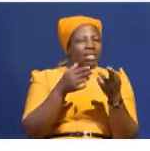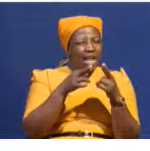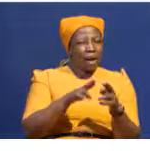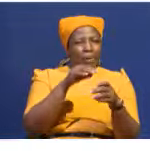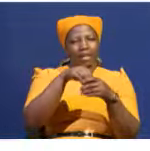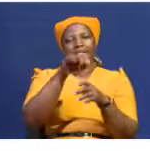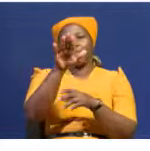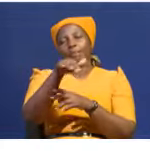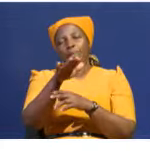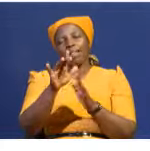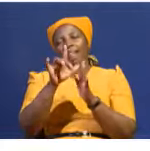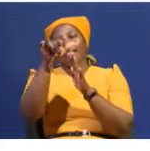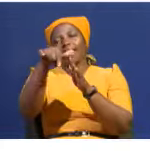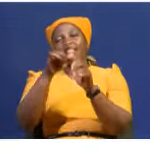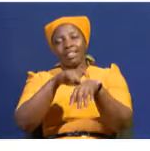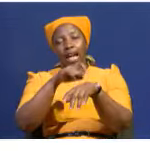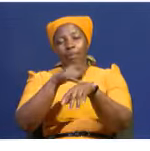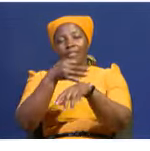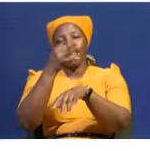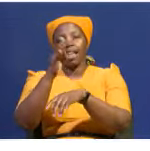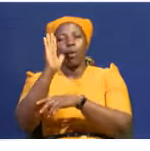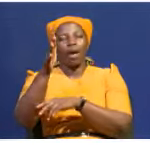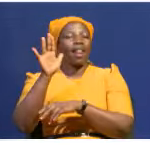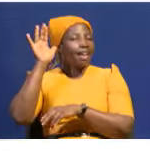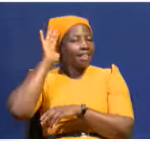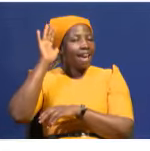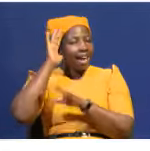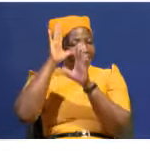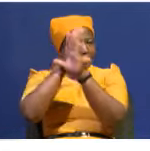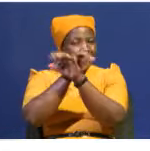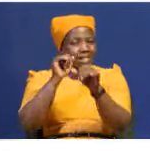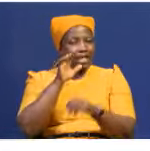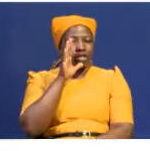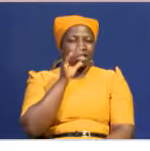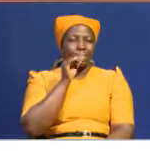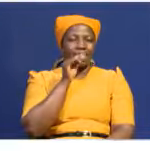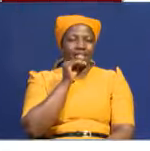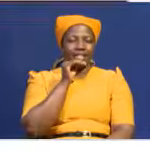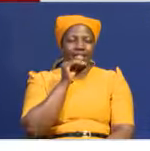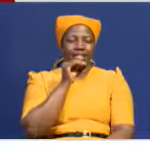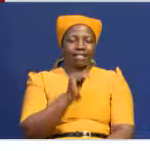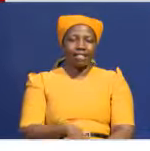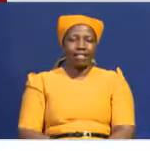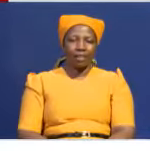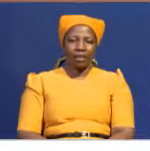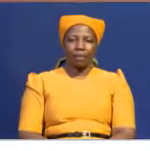bunge baadaye na mwendo wa saa 9 tuweze kusikia hotuba kutoka kwake rais. Kwako Khalid.